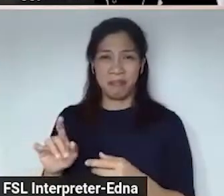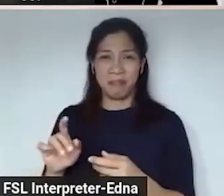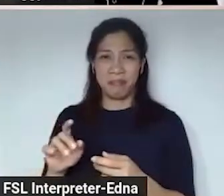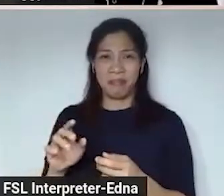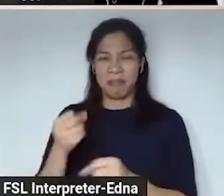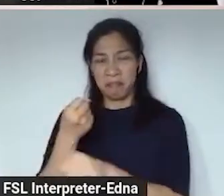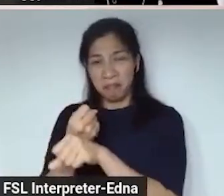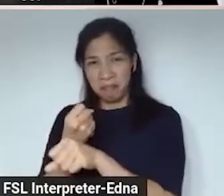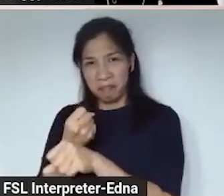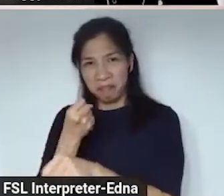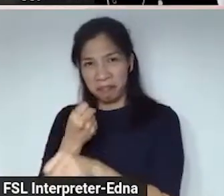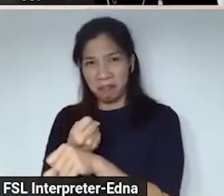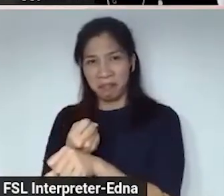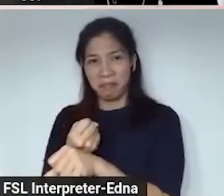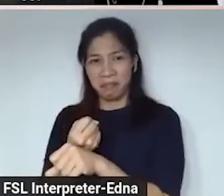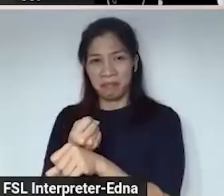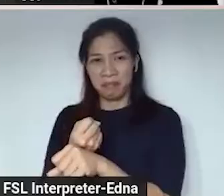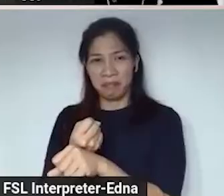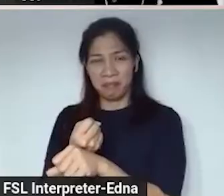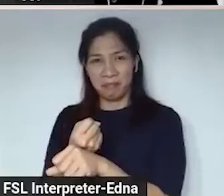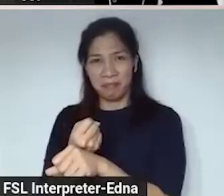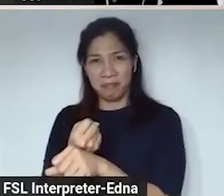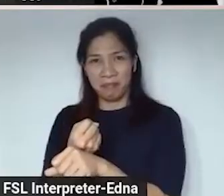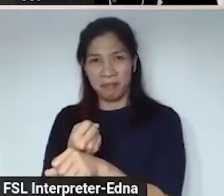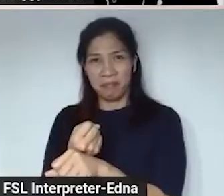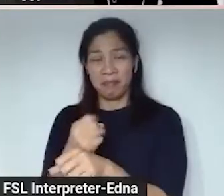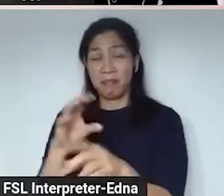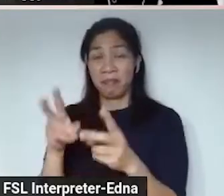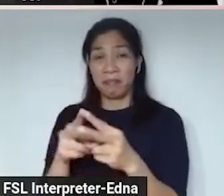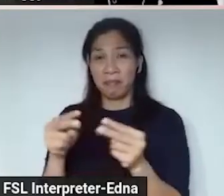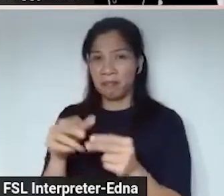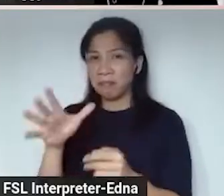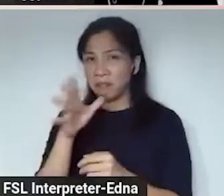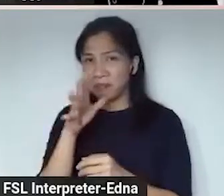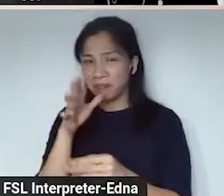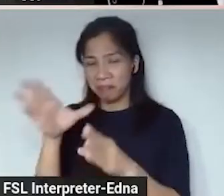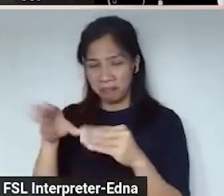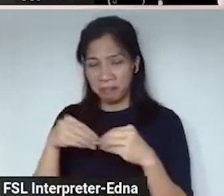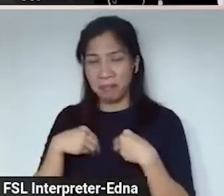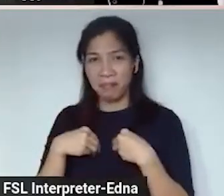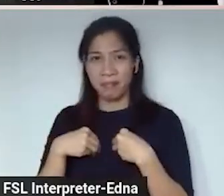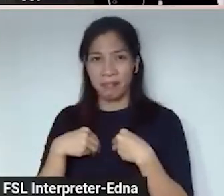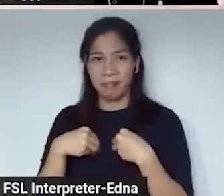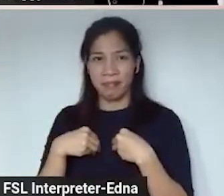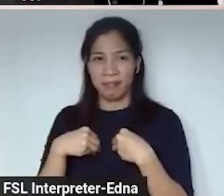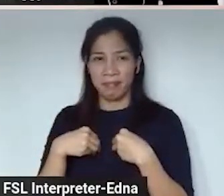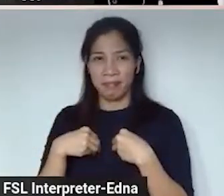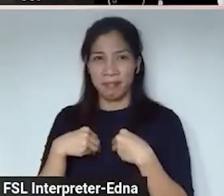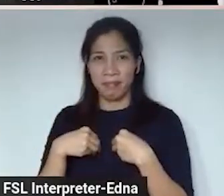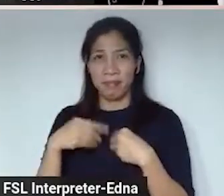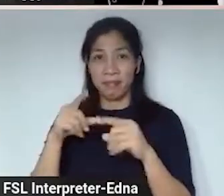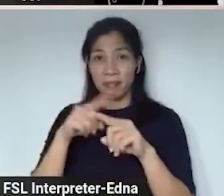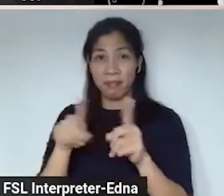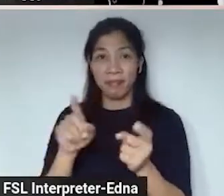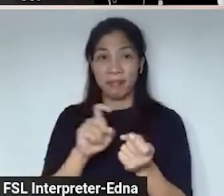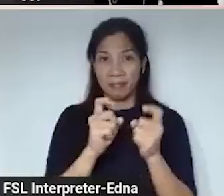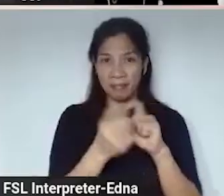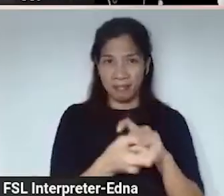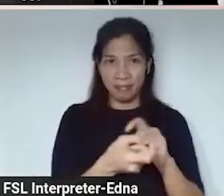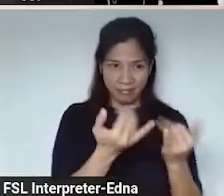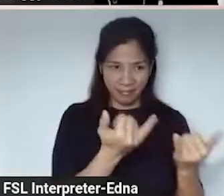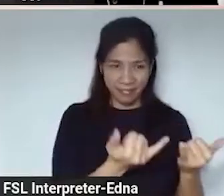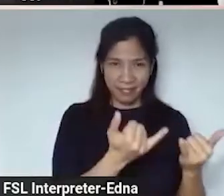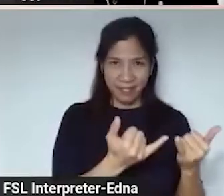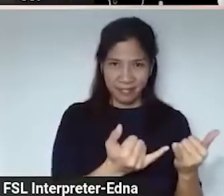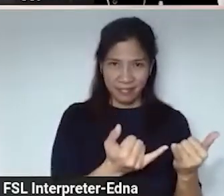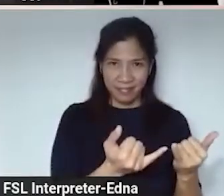nahirapan ng even yung mother mo to accept what has been happening to you. Pero kung nasaan ka ngayon, that